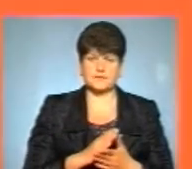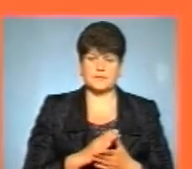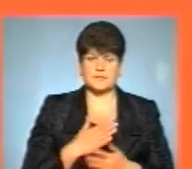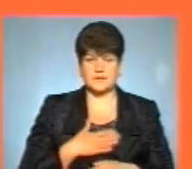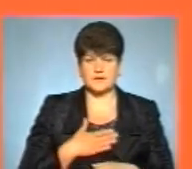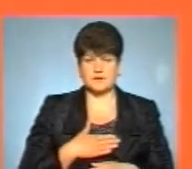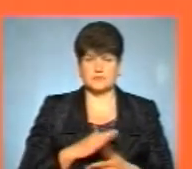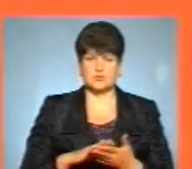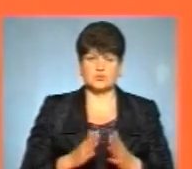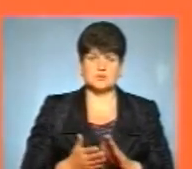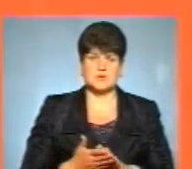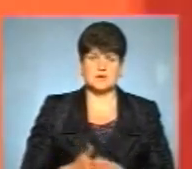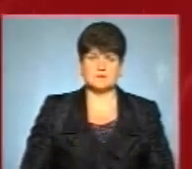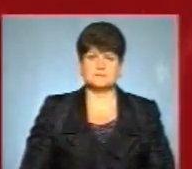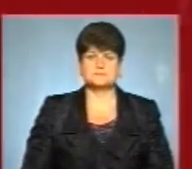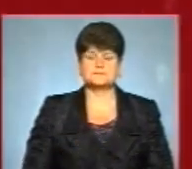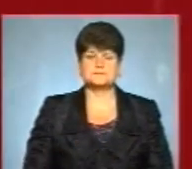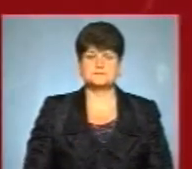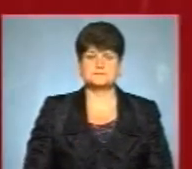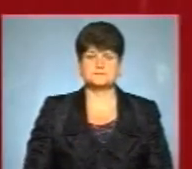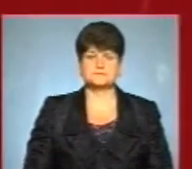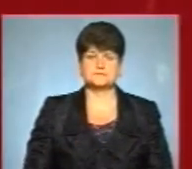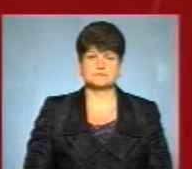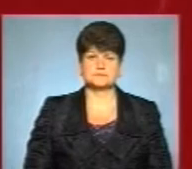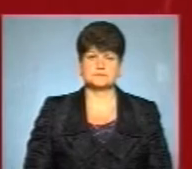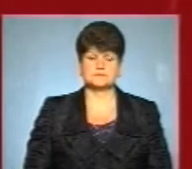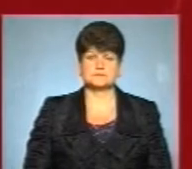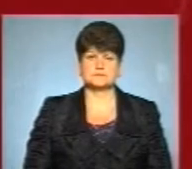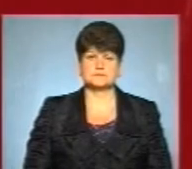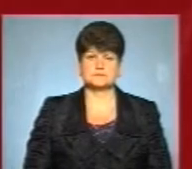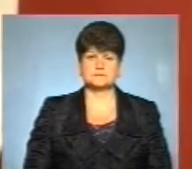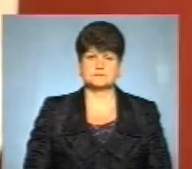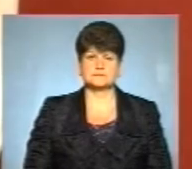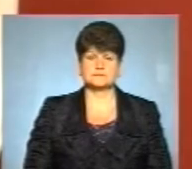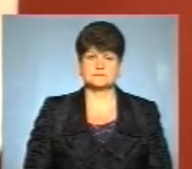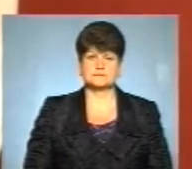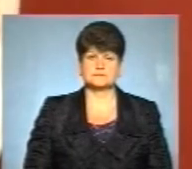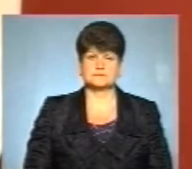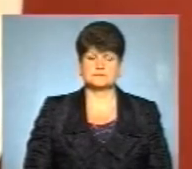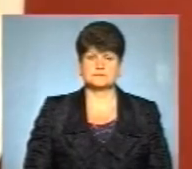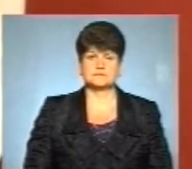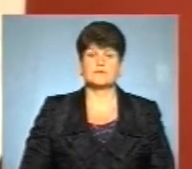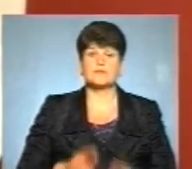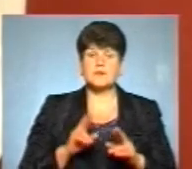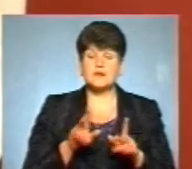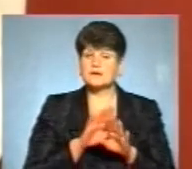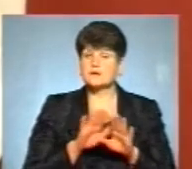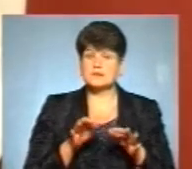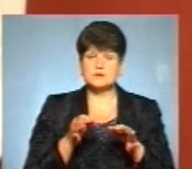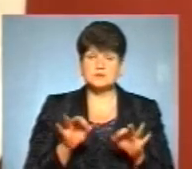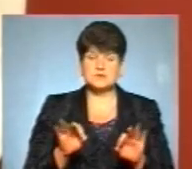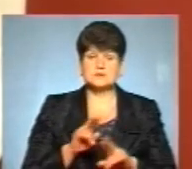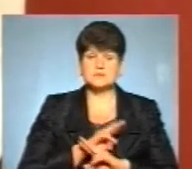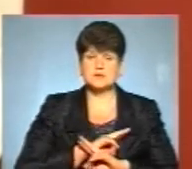стані. Як не допустити